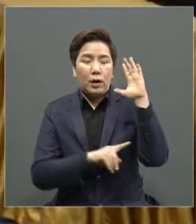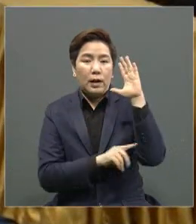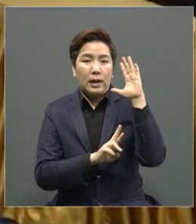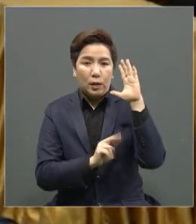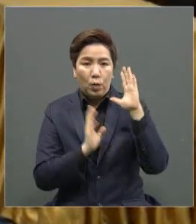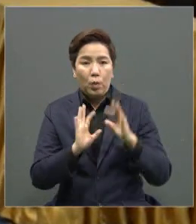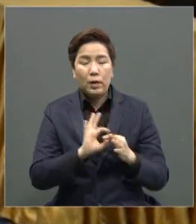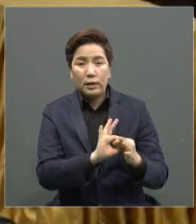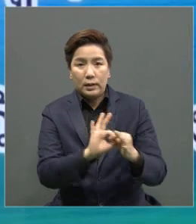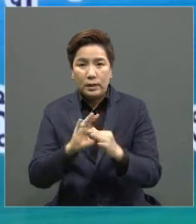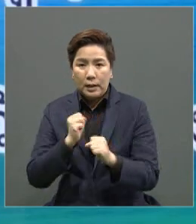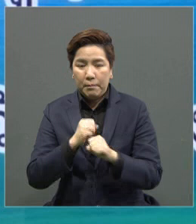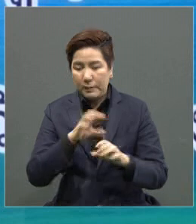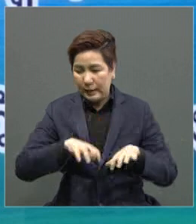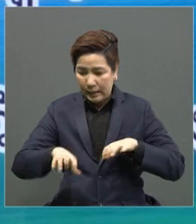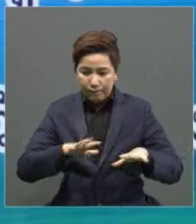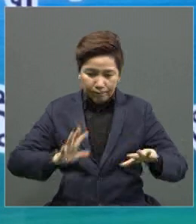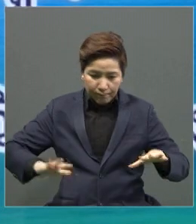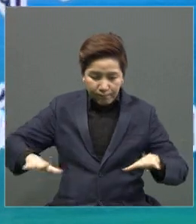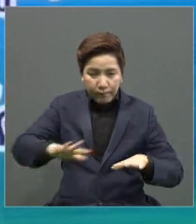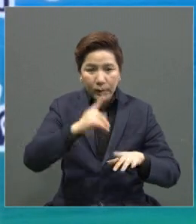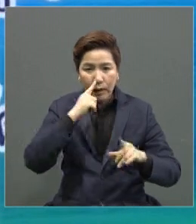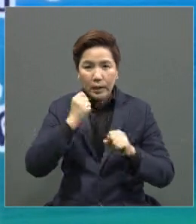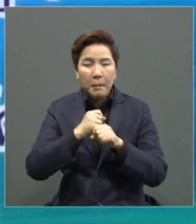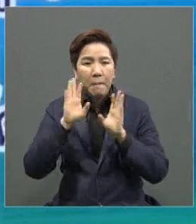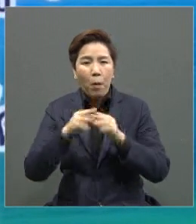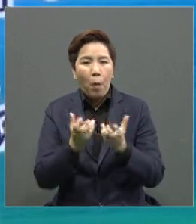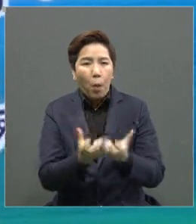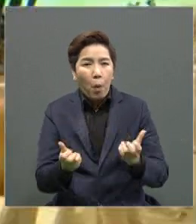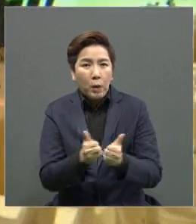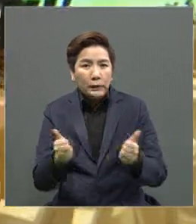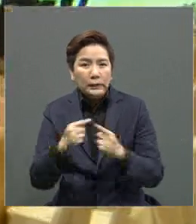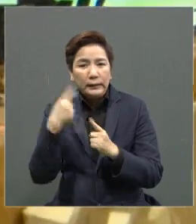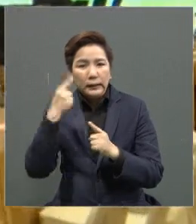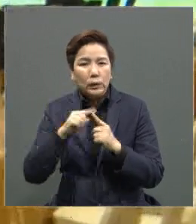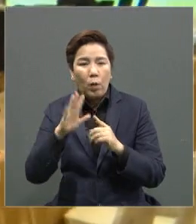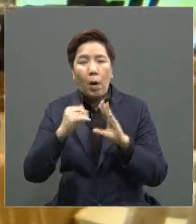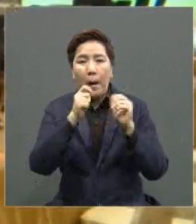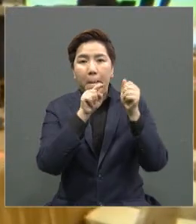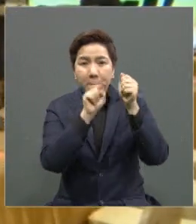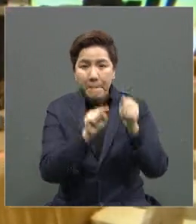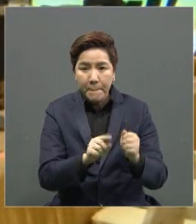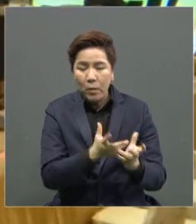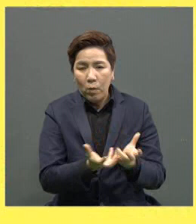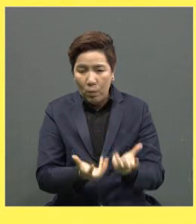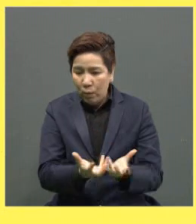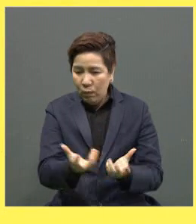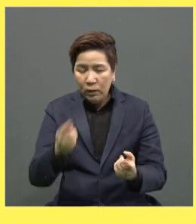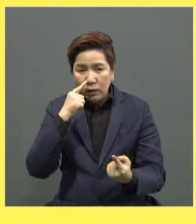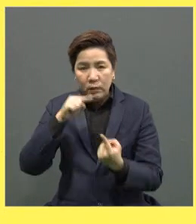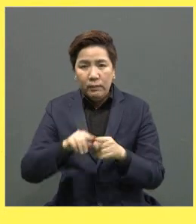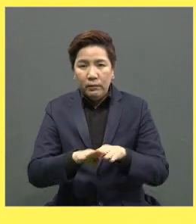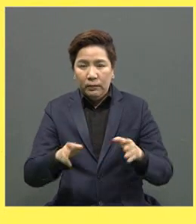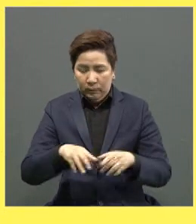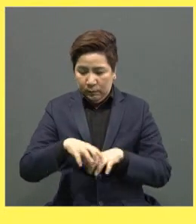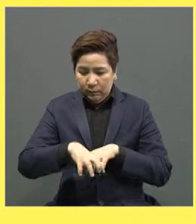ที่เกี่ยวข้องค่ะเร่งตกแต่งสถานที่โดยนำโมเดลของดีและสถานที่ท่องเที่ยวของแต่ละอำเภอมาประดับไว้ตรงโต๊ะก